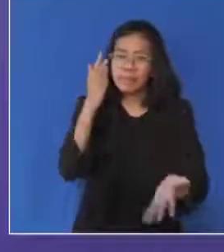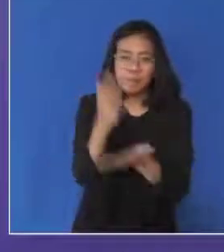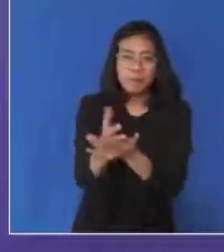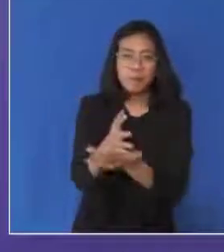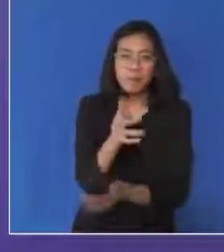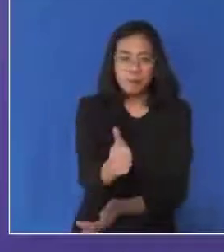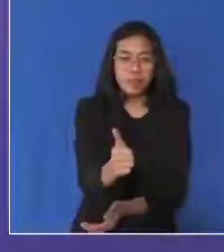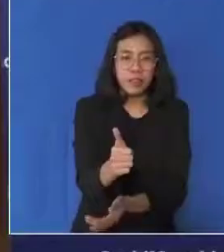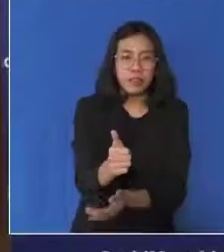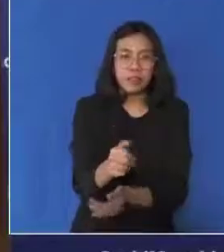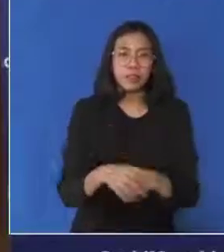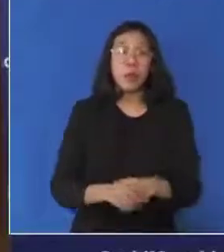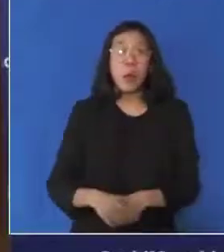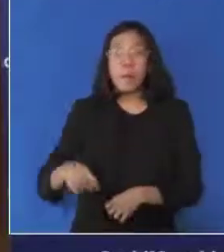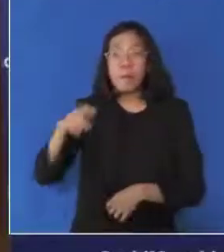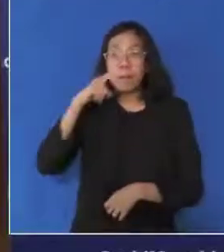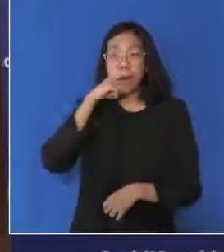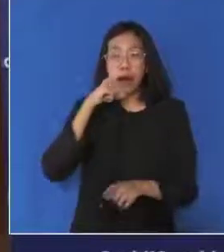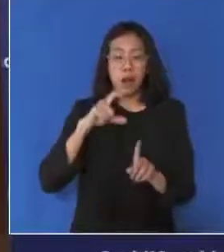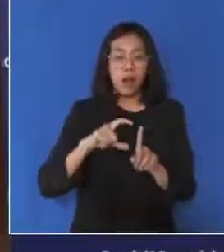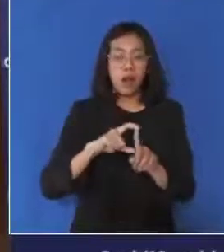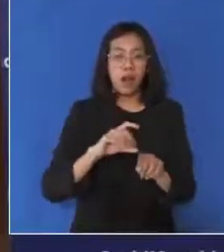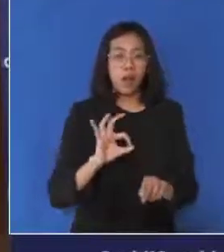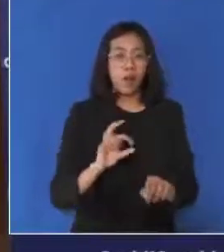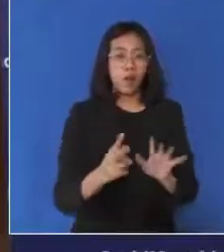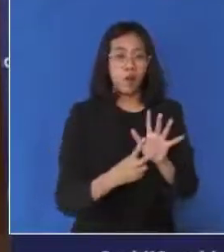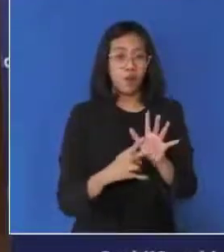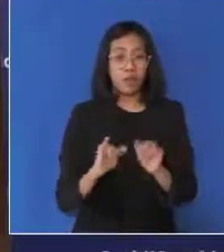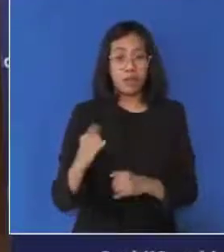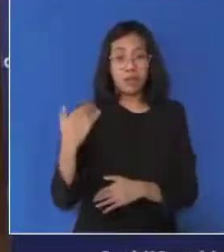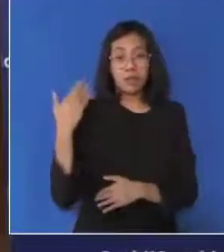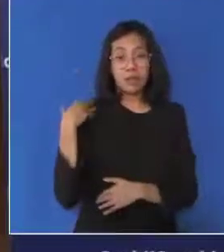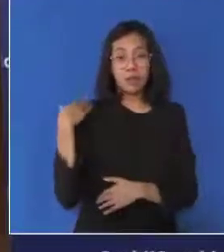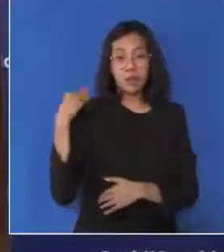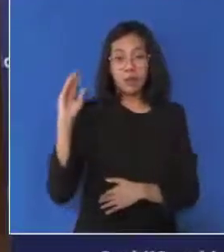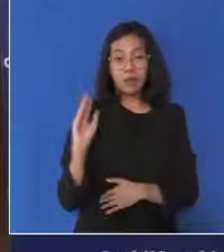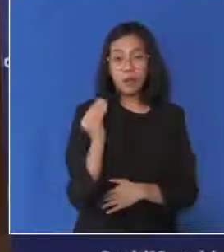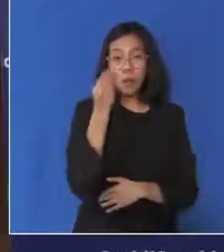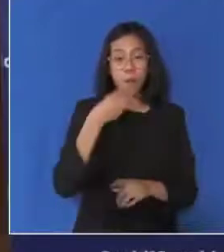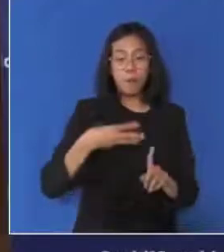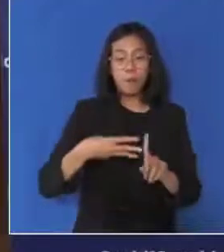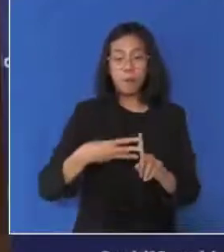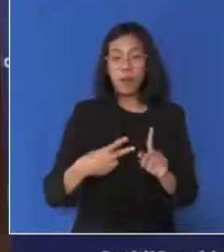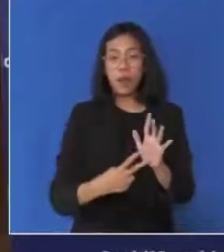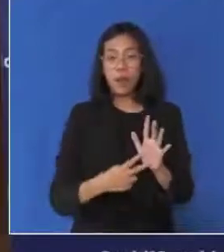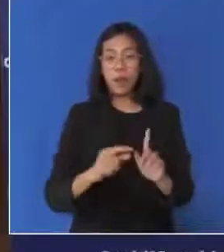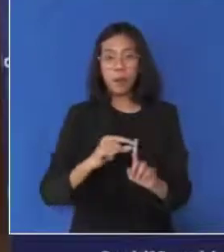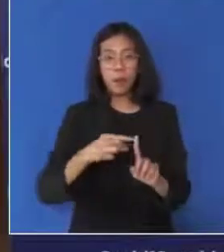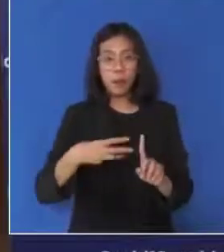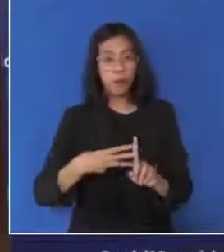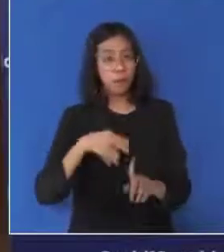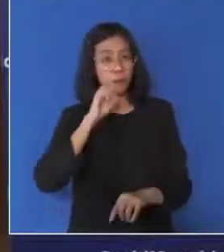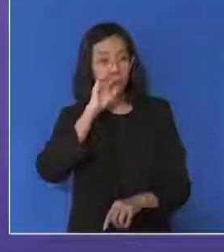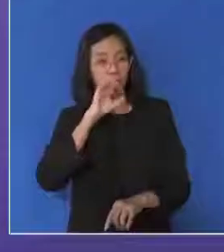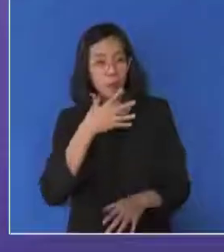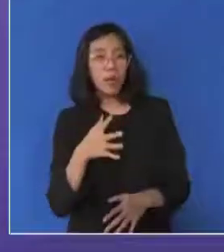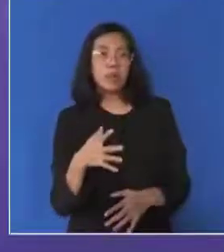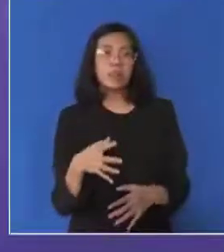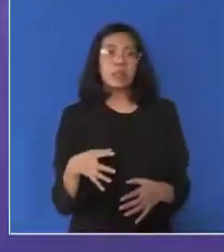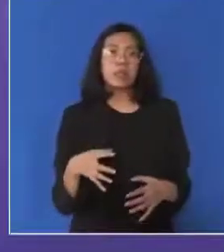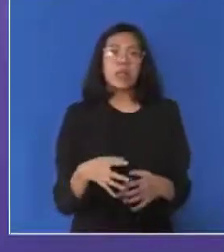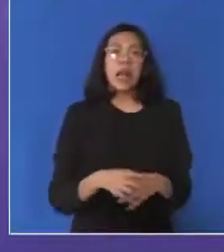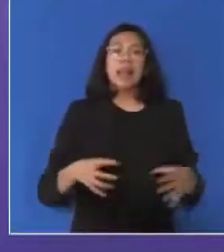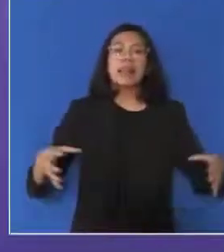eh Fadli juga yang sebagai Kepala BNPB menekankan bahwa pemanfaatan pentahelix